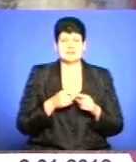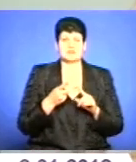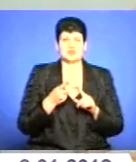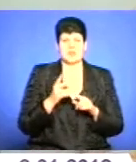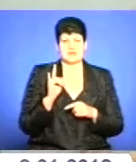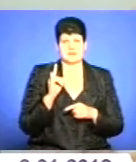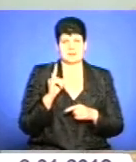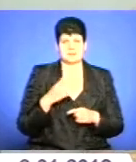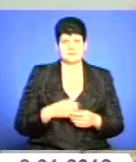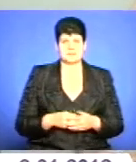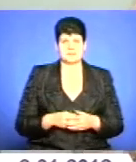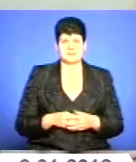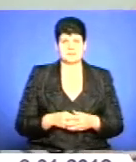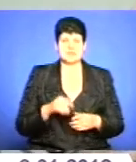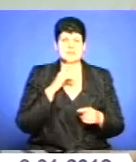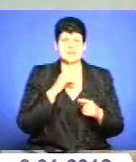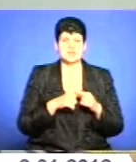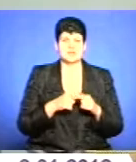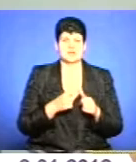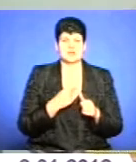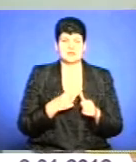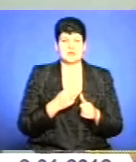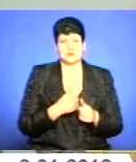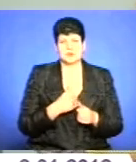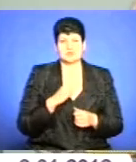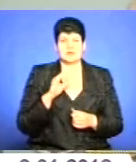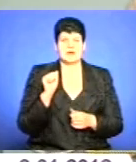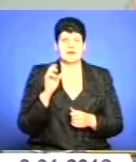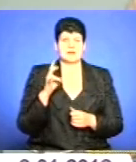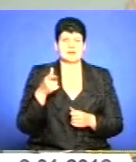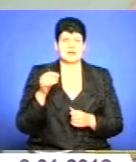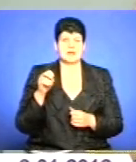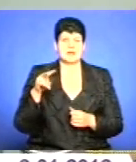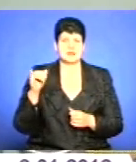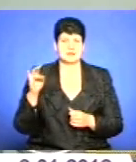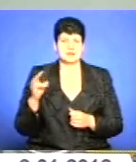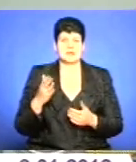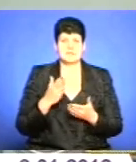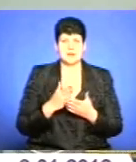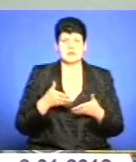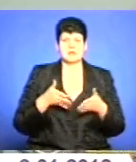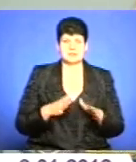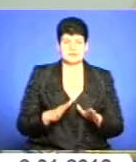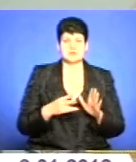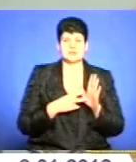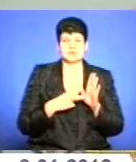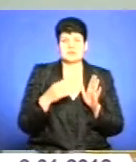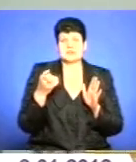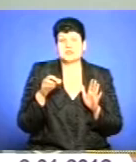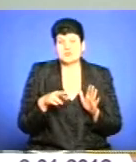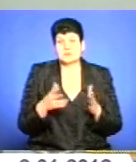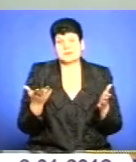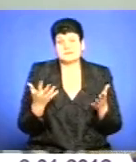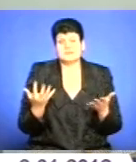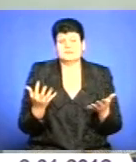дитина. Сестричка назвала, хоче, щоб була Ангелінка. Мали ми родити на Різдво, але